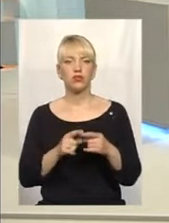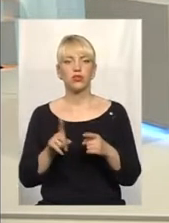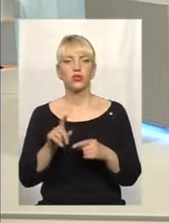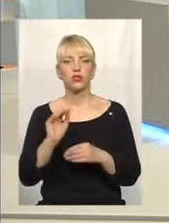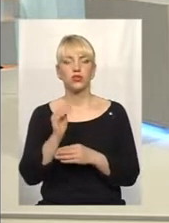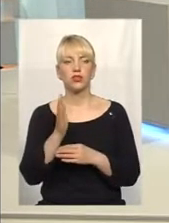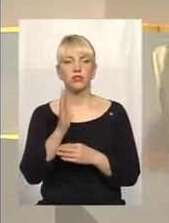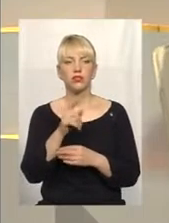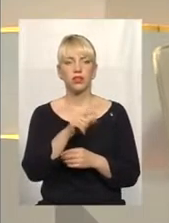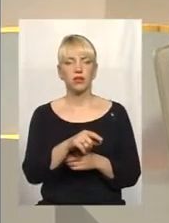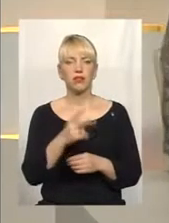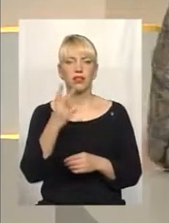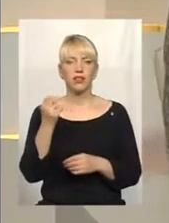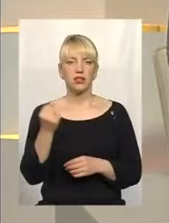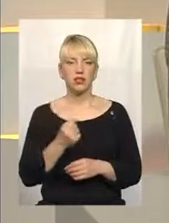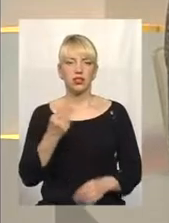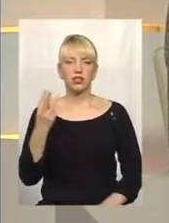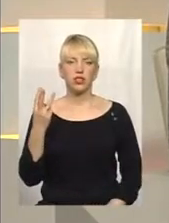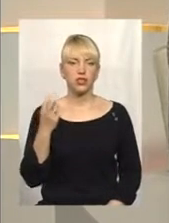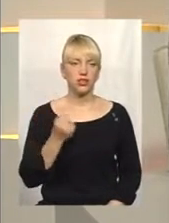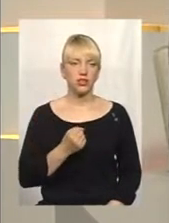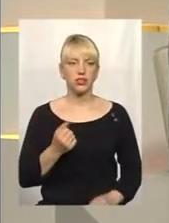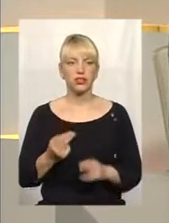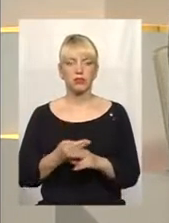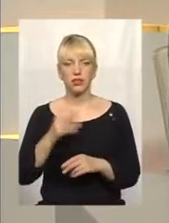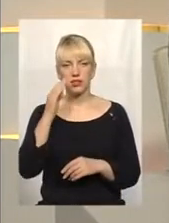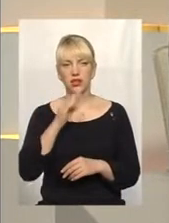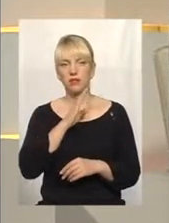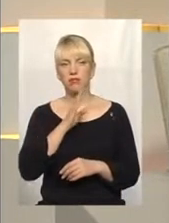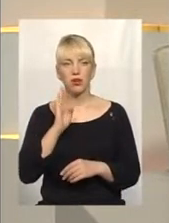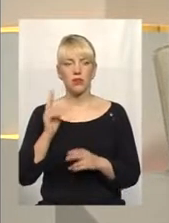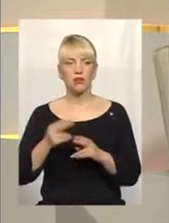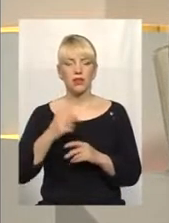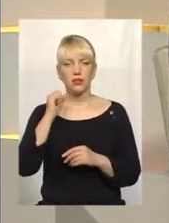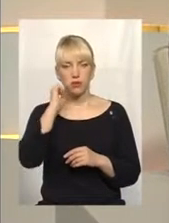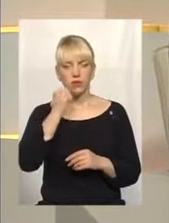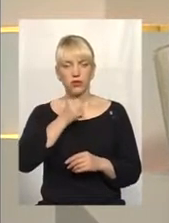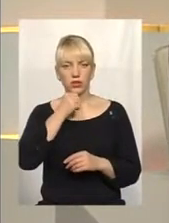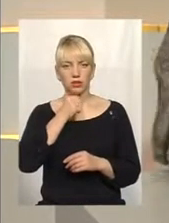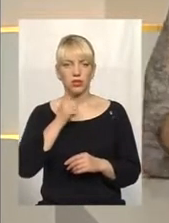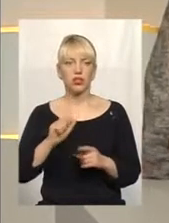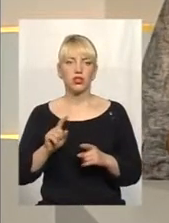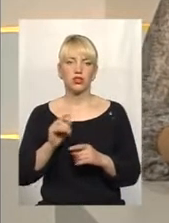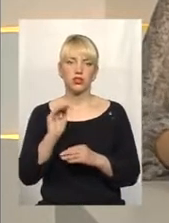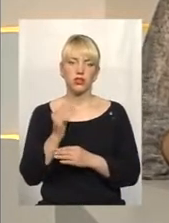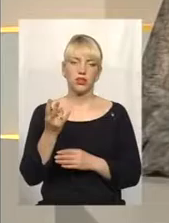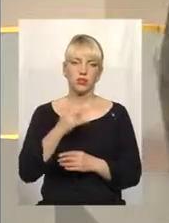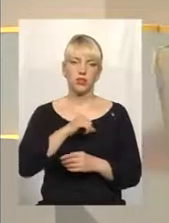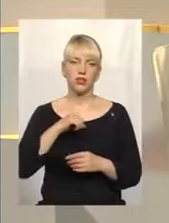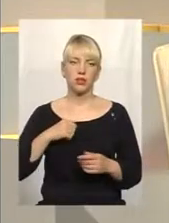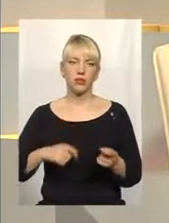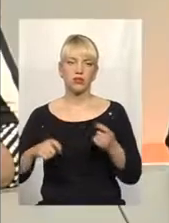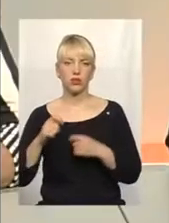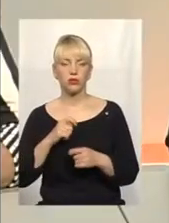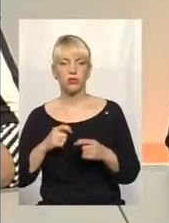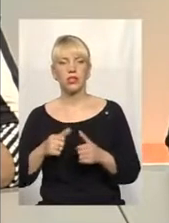там 2 тижні, 3 тижні без тата, мами, без дідуся, бабусі, що вона має сама одягнутися,